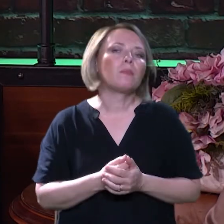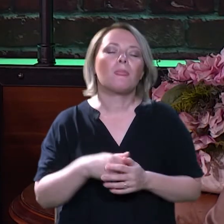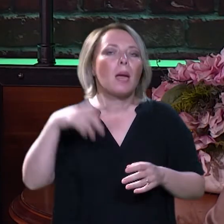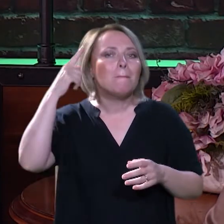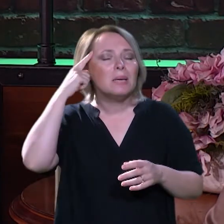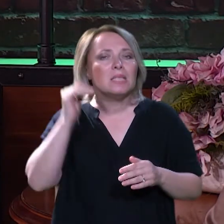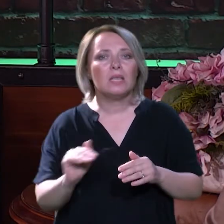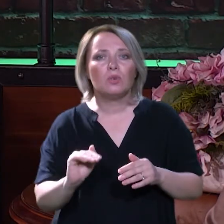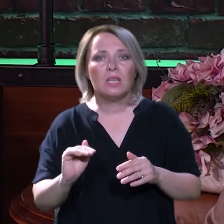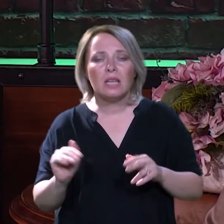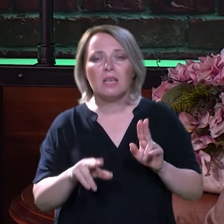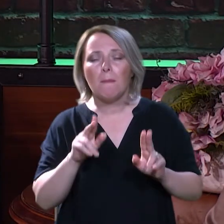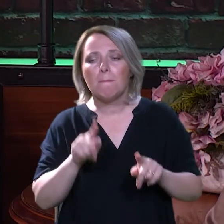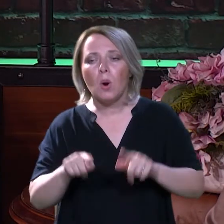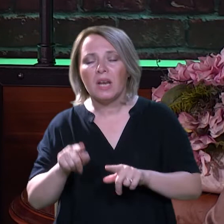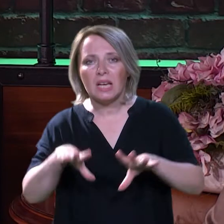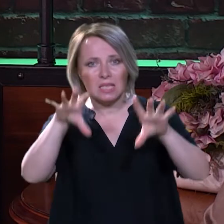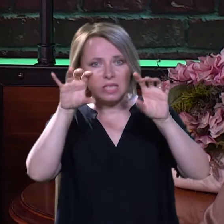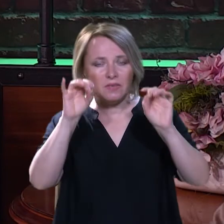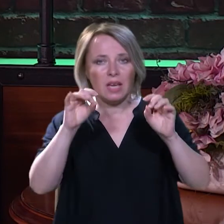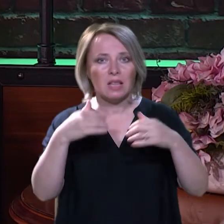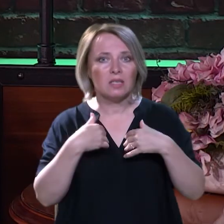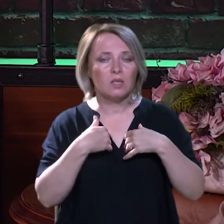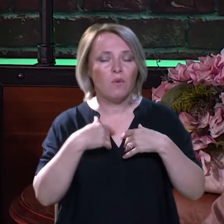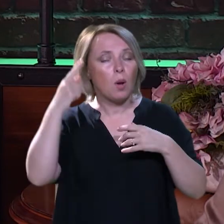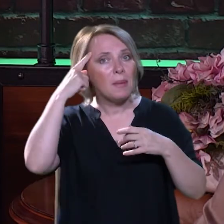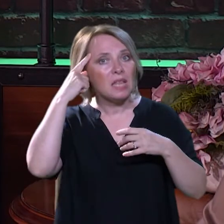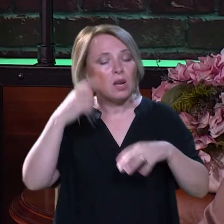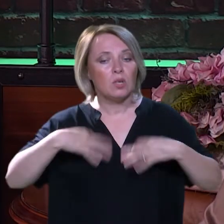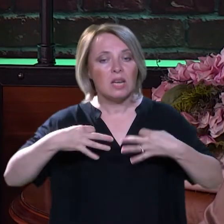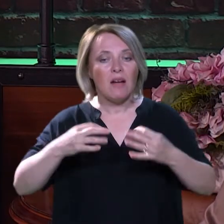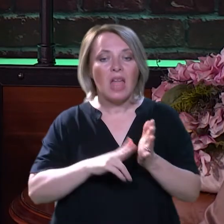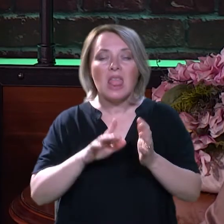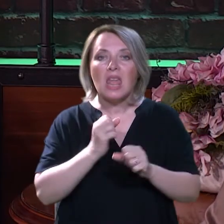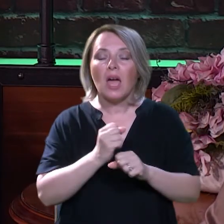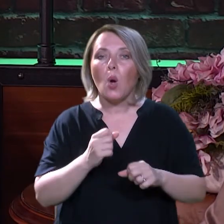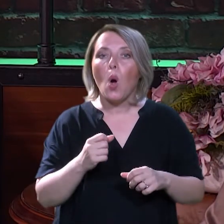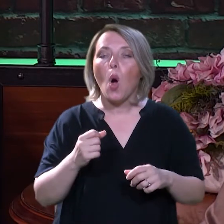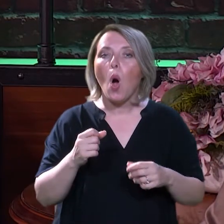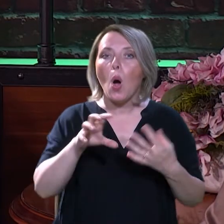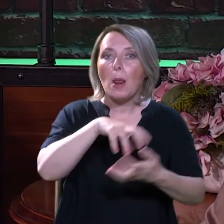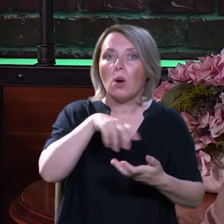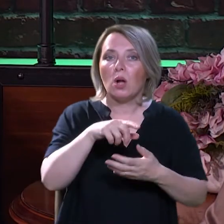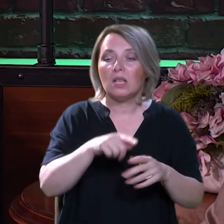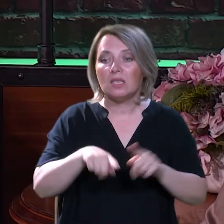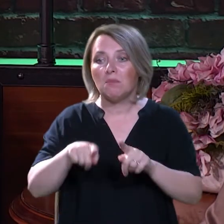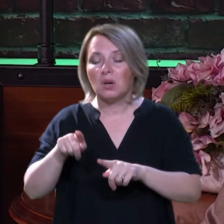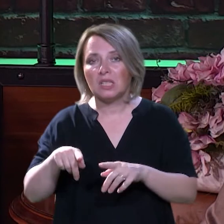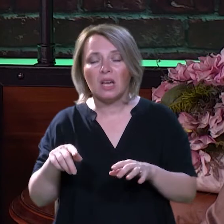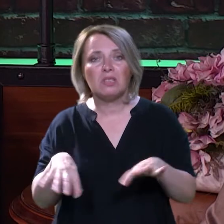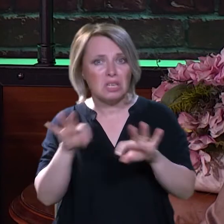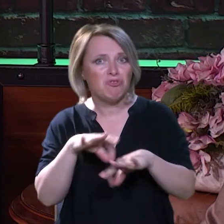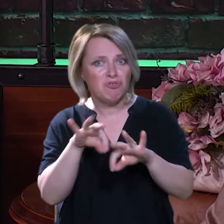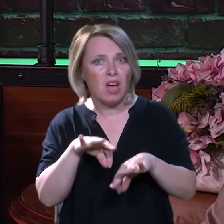da mislim da su djeca ponekad i svjesnija svog mentalnog zdravlja nego roditelji, jer znaju nekad reći, se potužiti